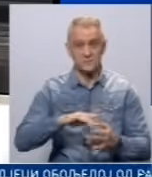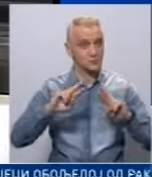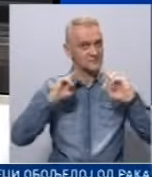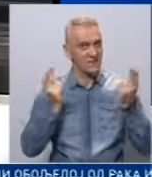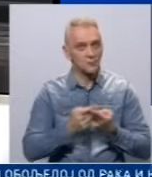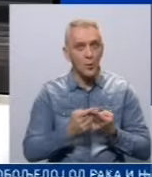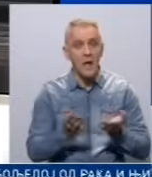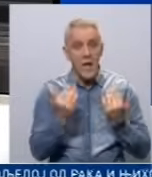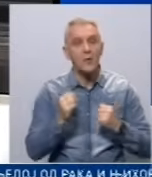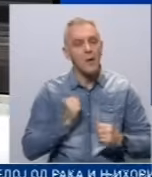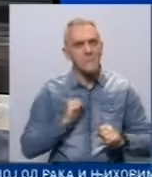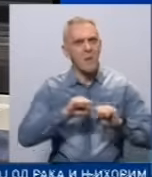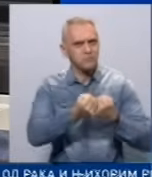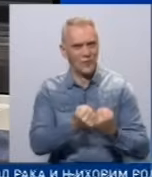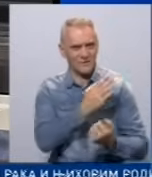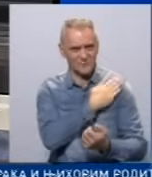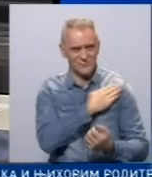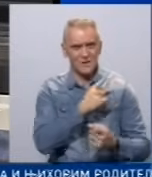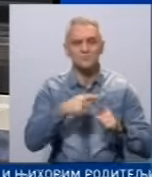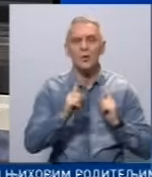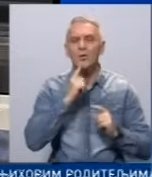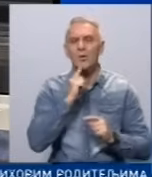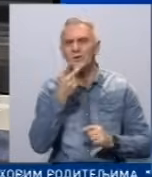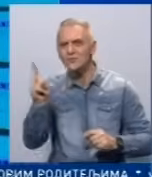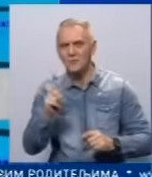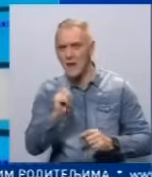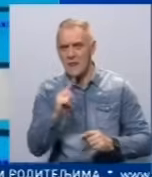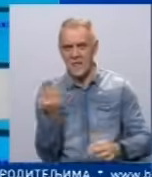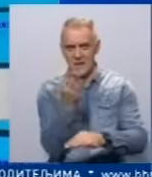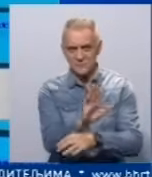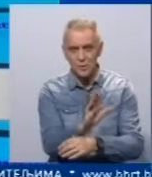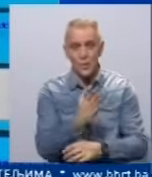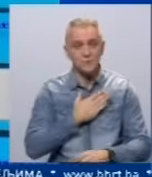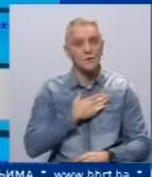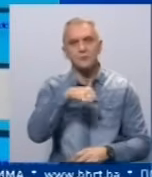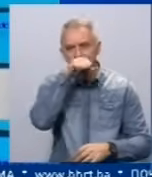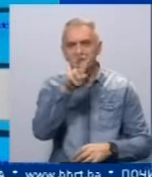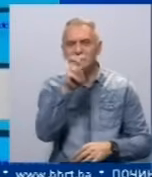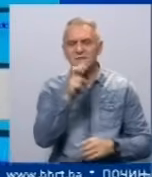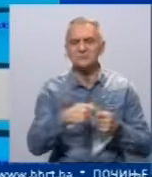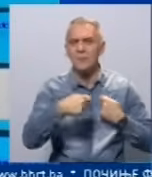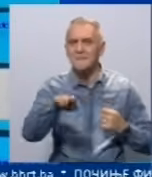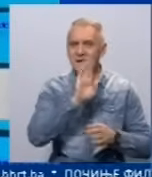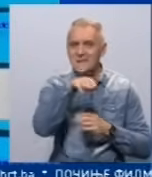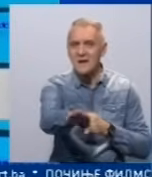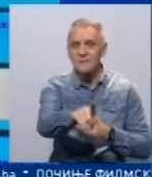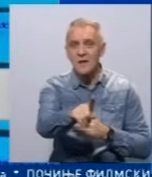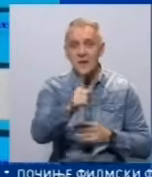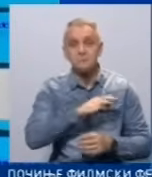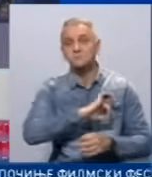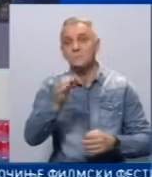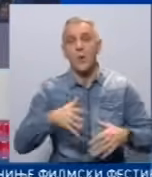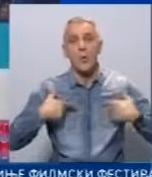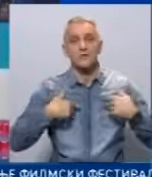svijetu. Iako je imala povredu zbog koje u drugim disciplinama nije nastupala, u svojoj omiljenoj 200 metara delfin je zablistala